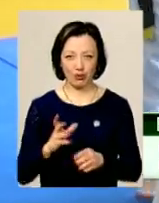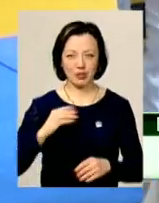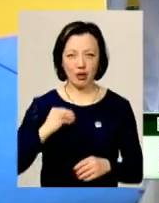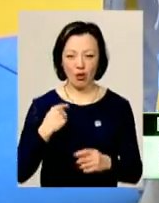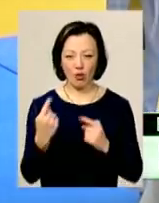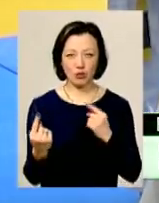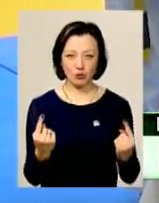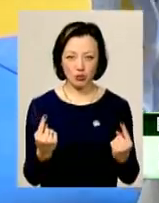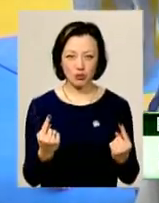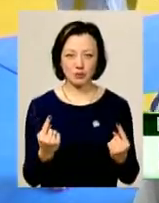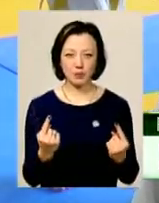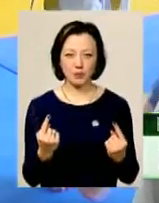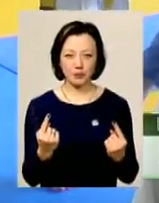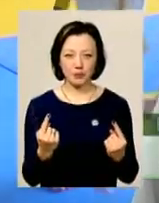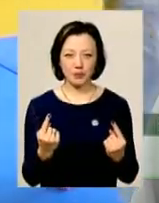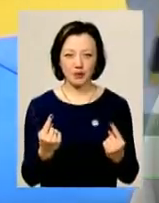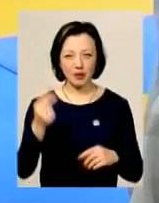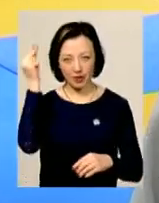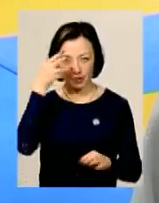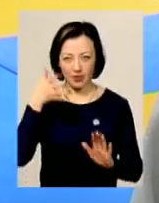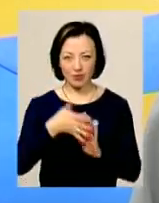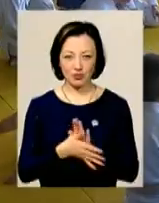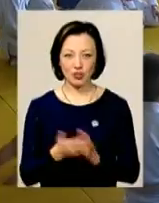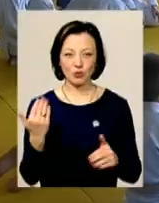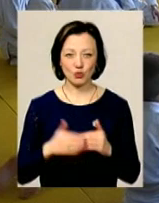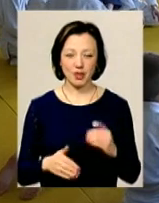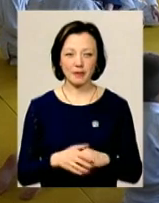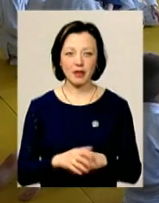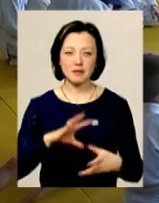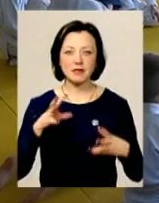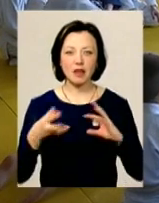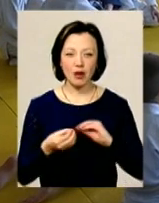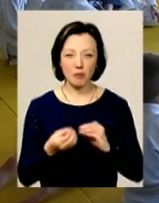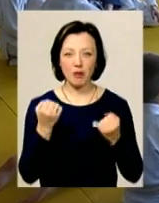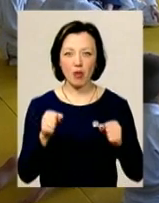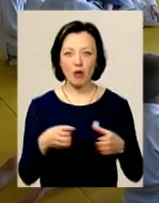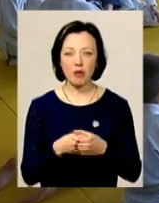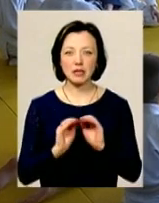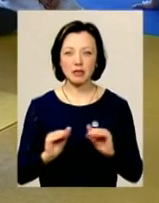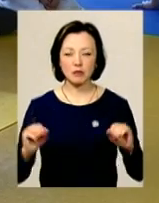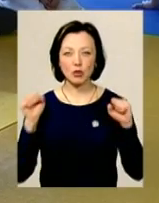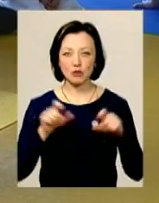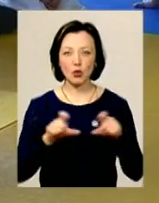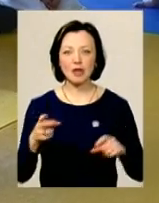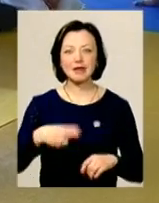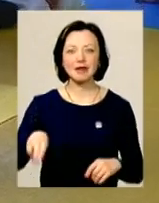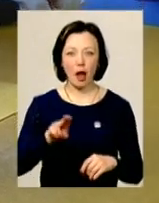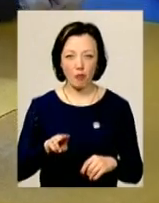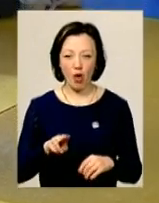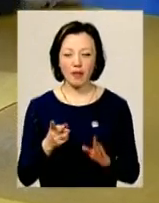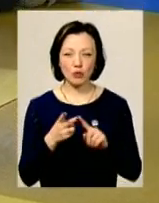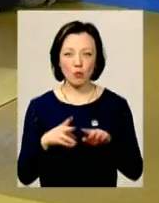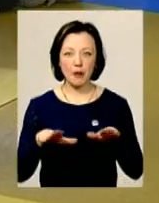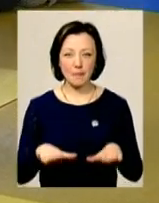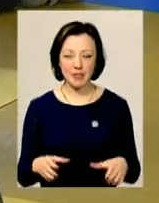одного прийоми вивчили практично вже. У загальному заліку перемогла команда дитячо-юнацької спортивної школи «Динамо». На